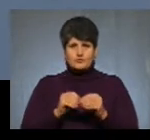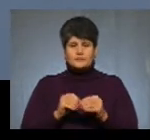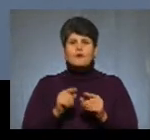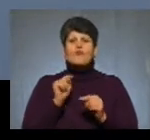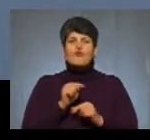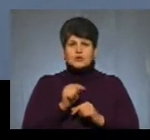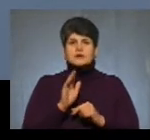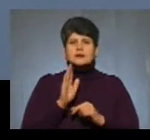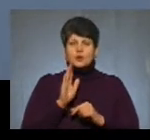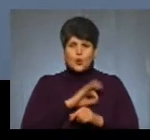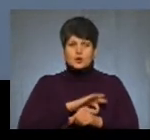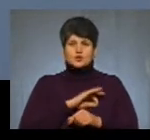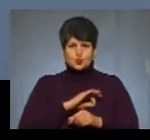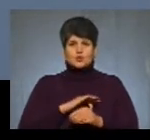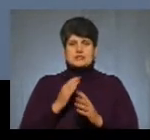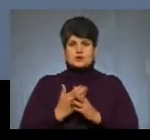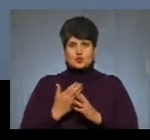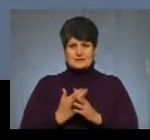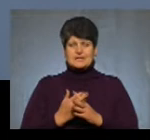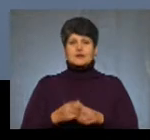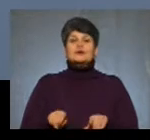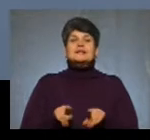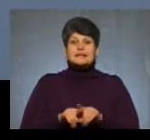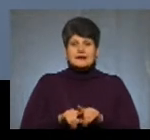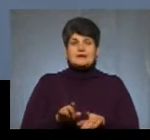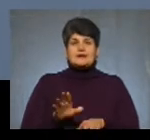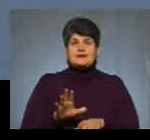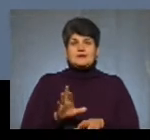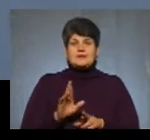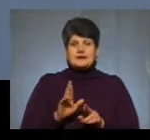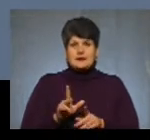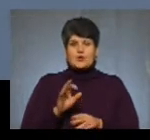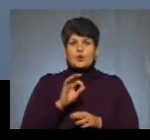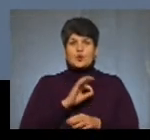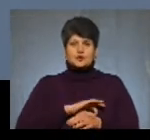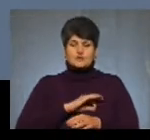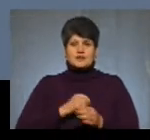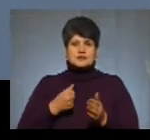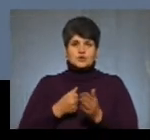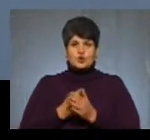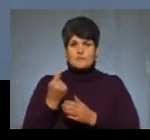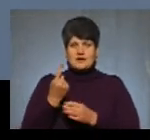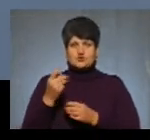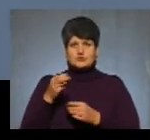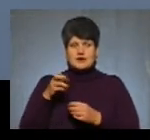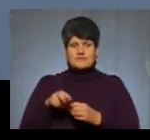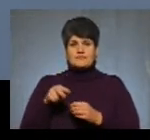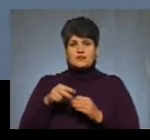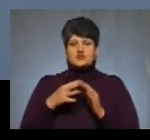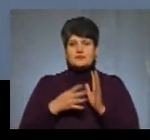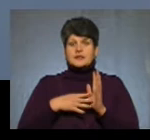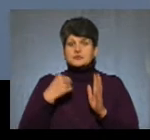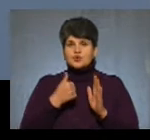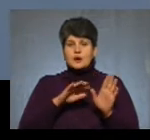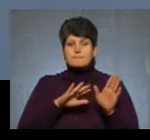вони користуються субсидією так, як і користувалися до 1 травня 2019 року,